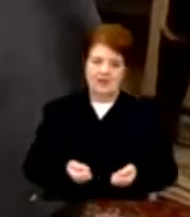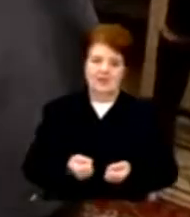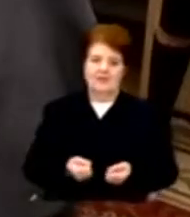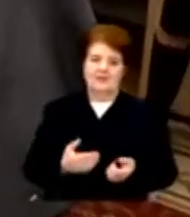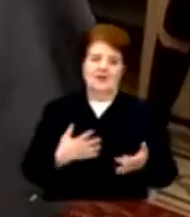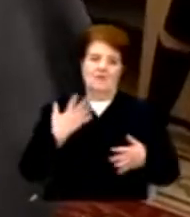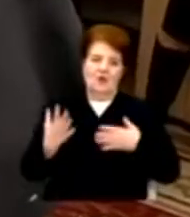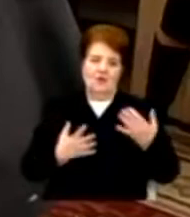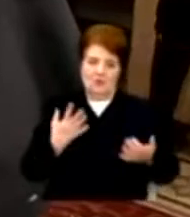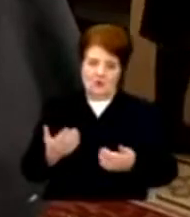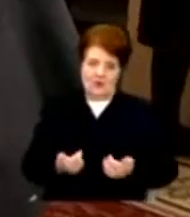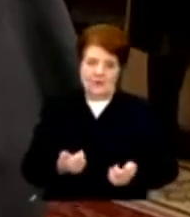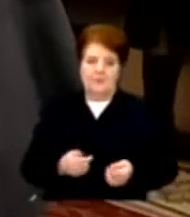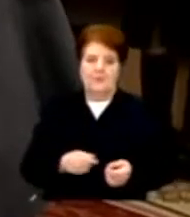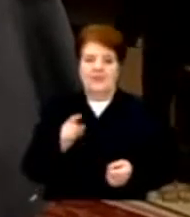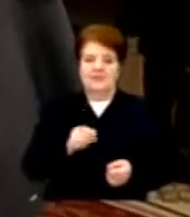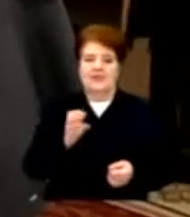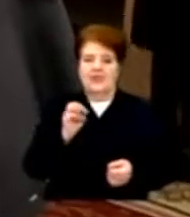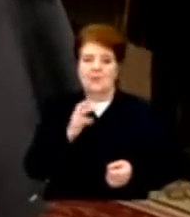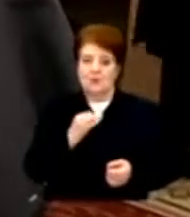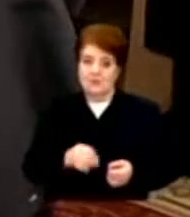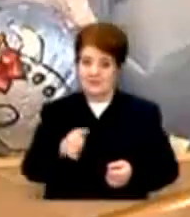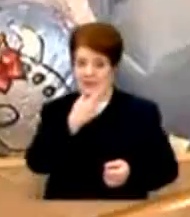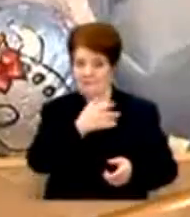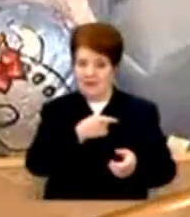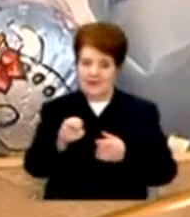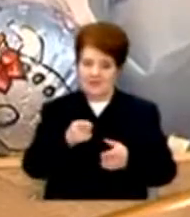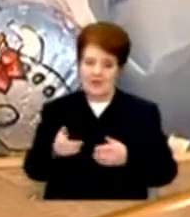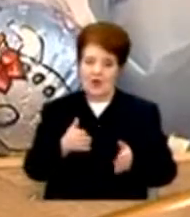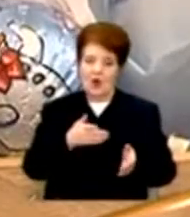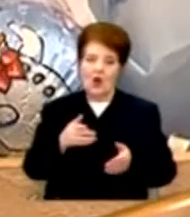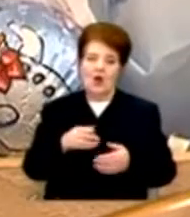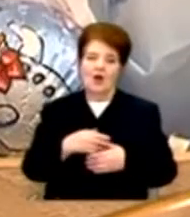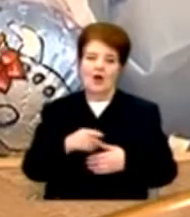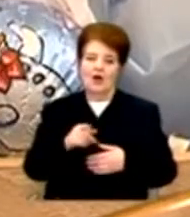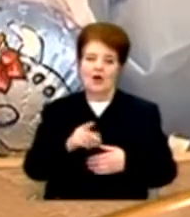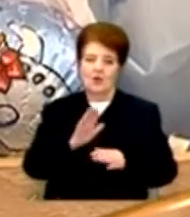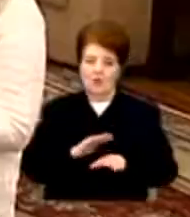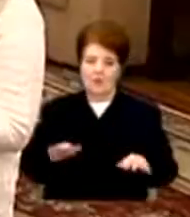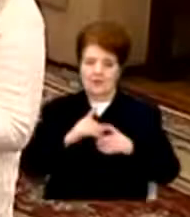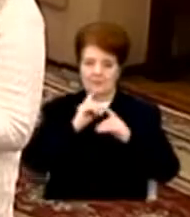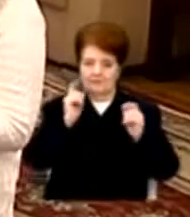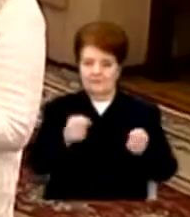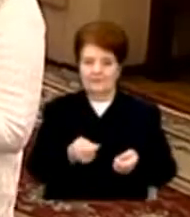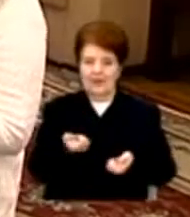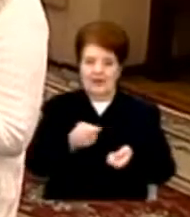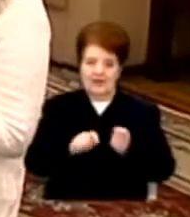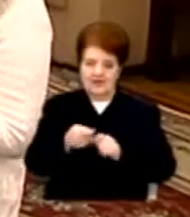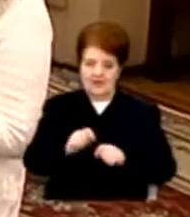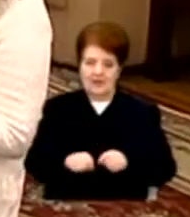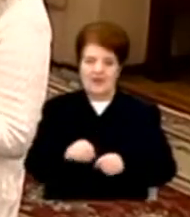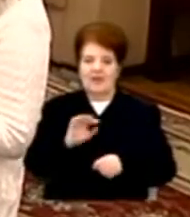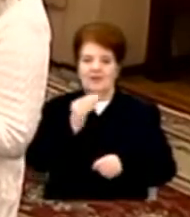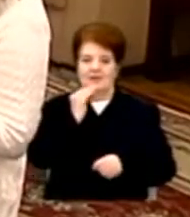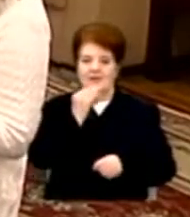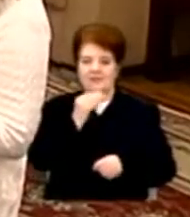bună. Pentru drumul lung făcut și emoțiile trăite în timpul pregătirilor, copiii au fost răsplătiți cu dulciuri, cozonac și suc. Emoțiile